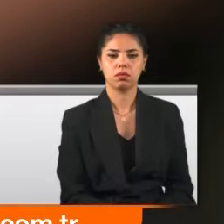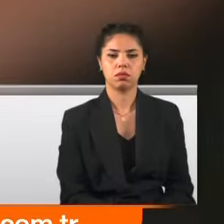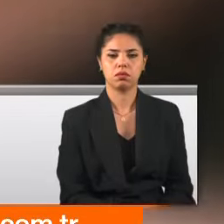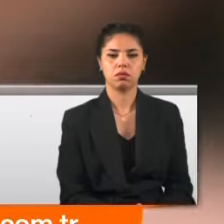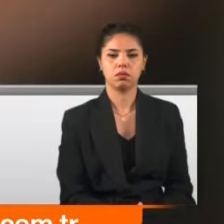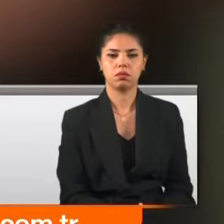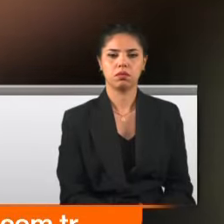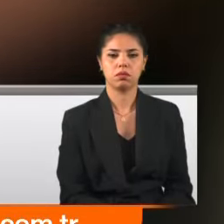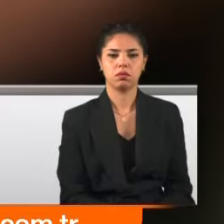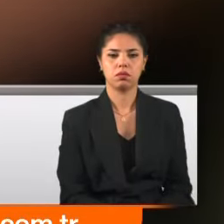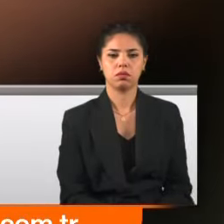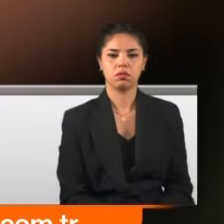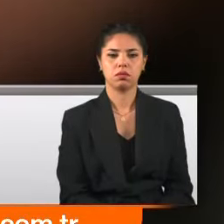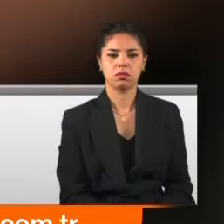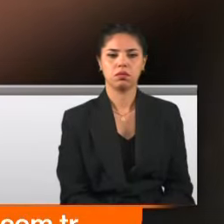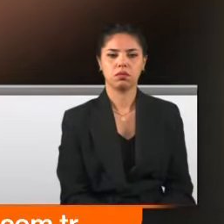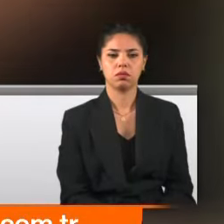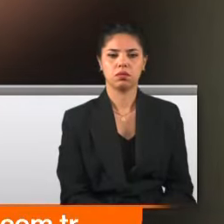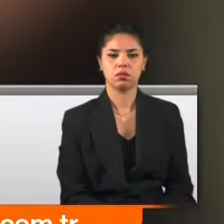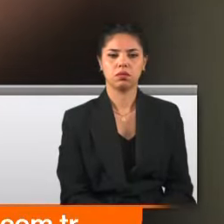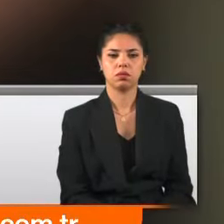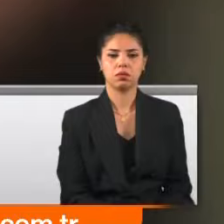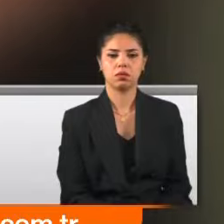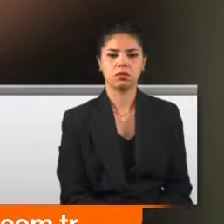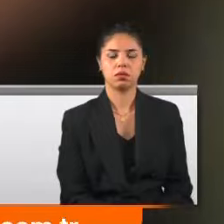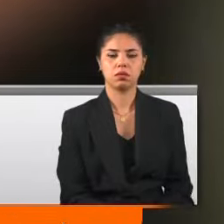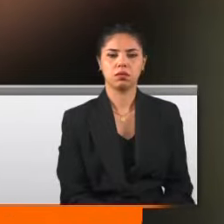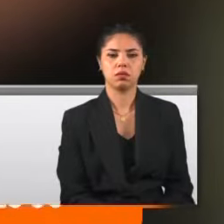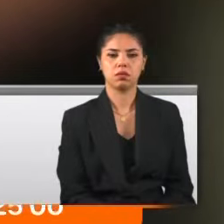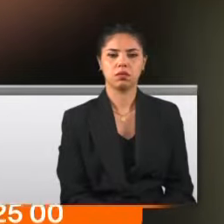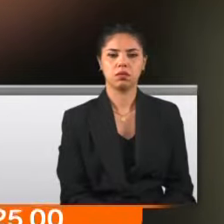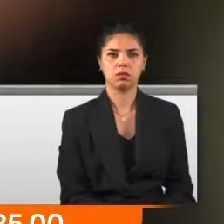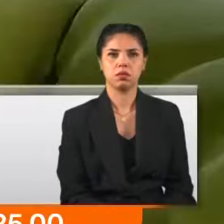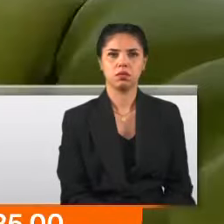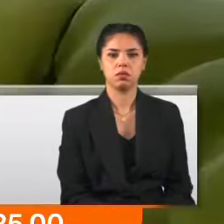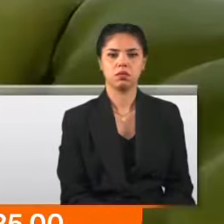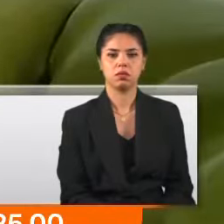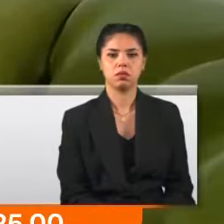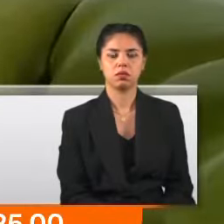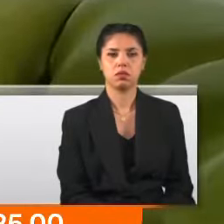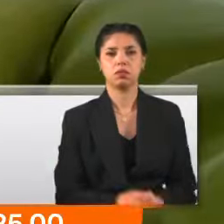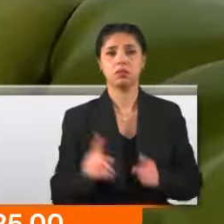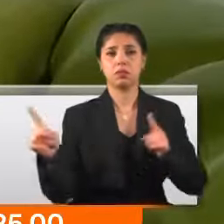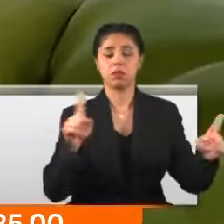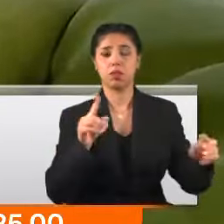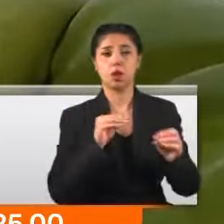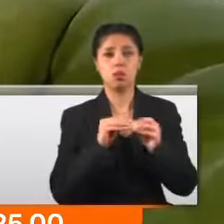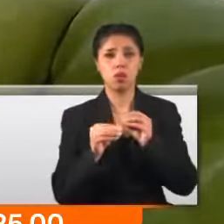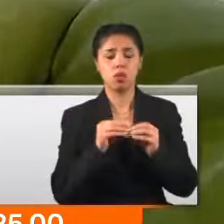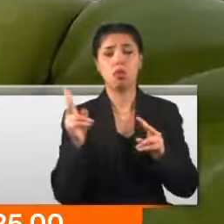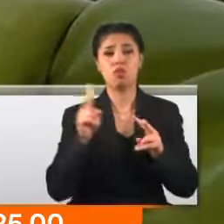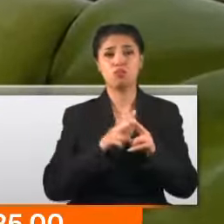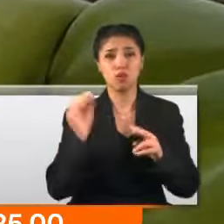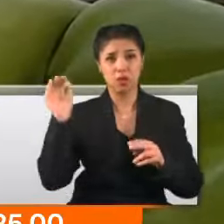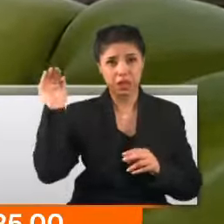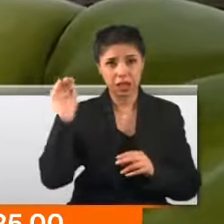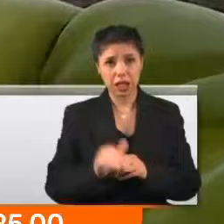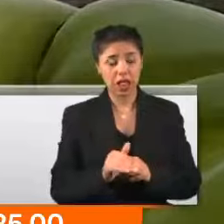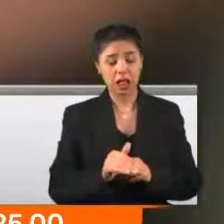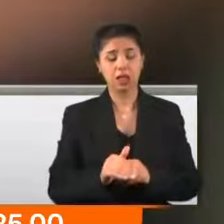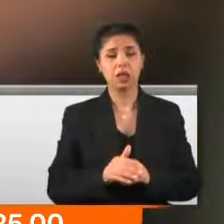yapıştı. Kendimi balkona attım. Önce balkonu üstüme kapattı. 15 dakika açmadı. Aralarındaki gerginliğin polis gelene kadar devam